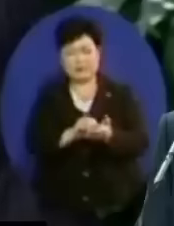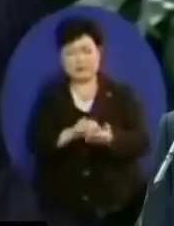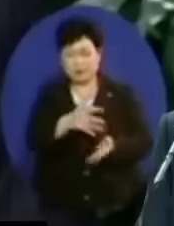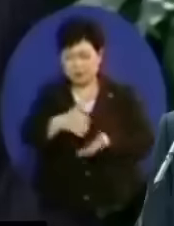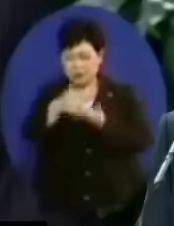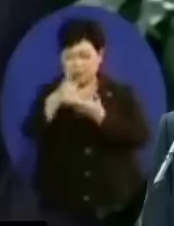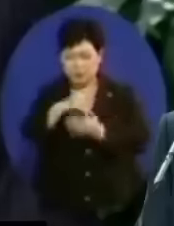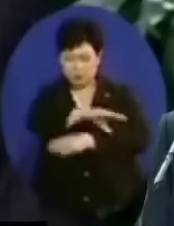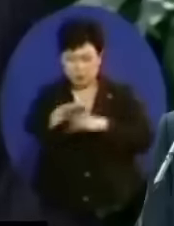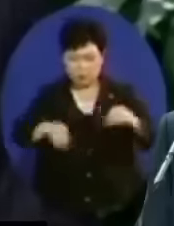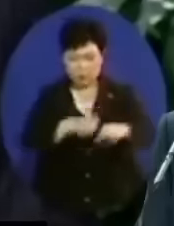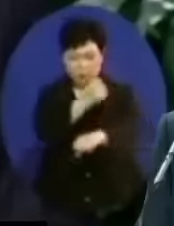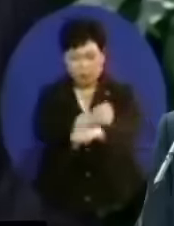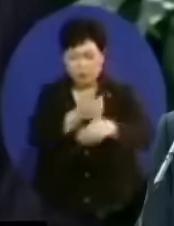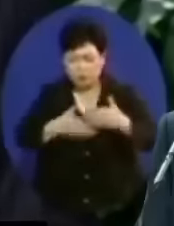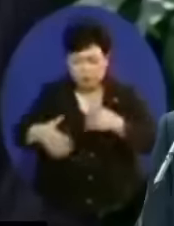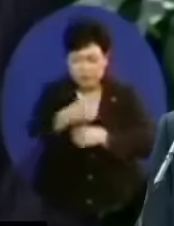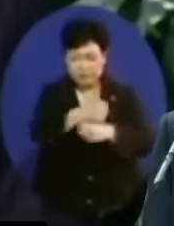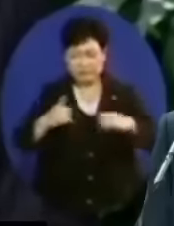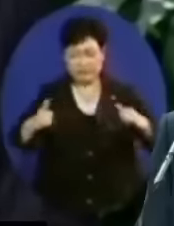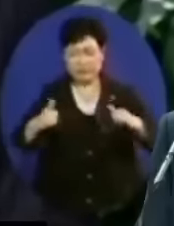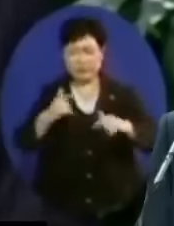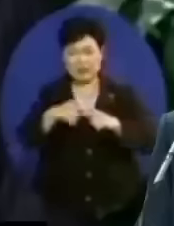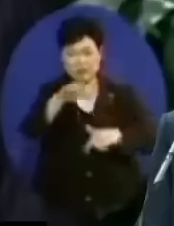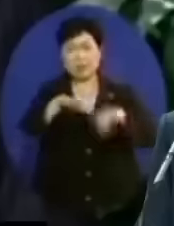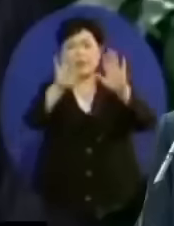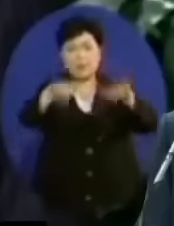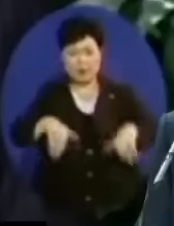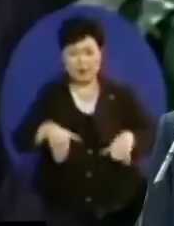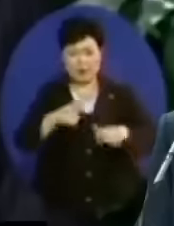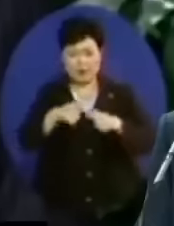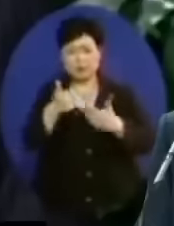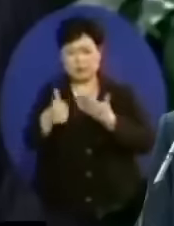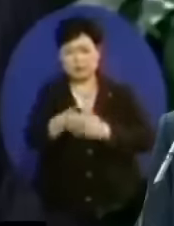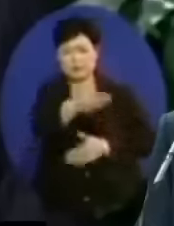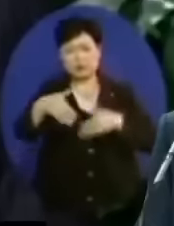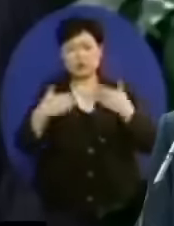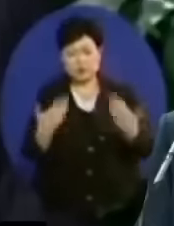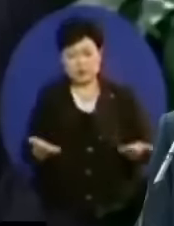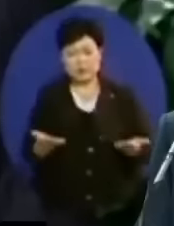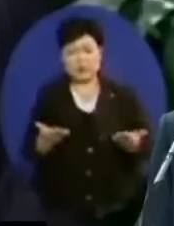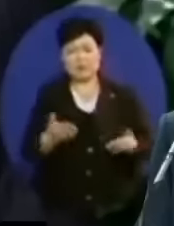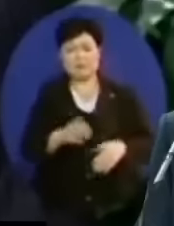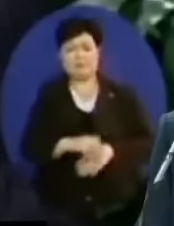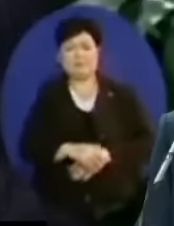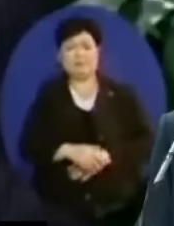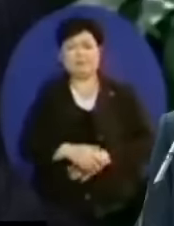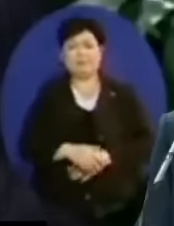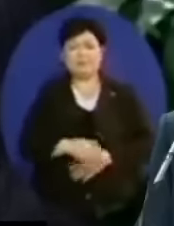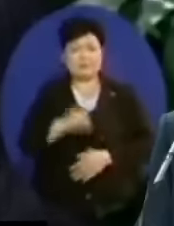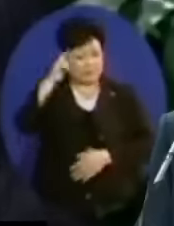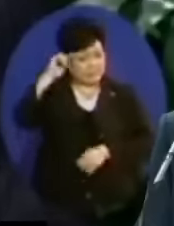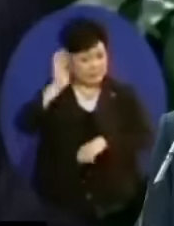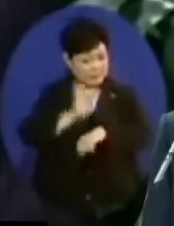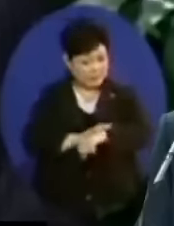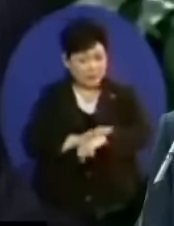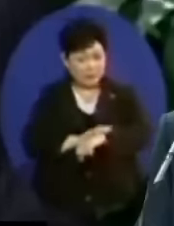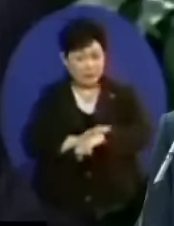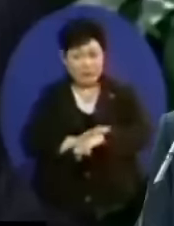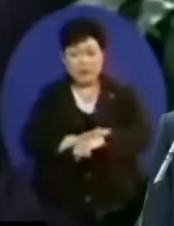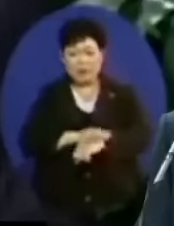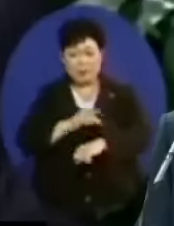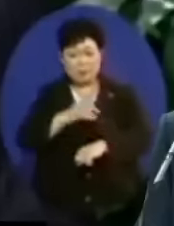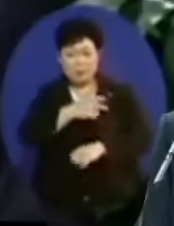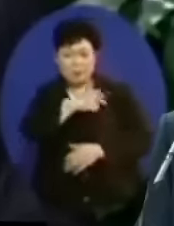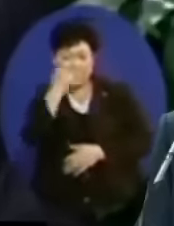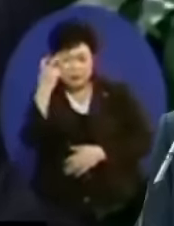주님은 오히려 수고하고 무거운 짐진 자들은 다 내게로 오라, 내가 너를 쉬게 하겠다고. 너 지혜와 총명과 모략과 재능과